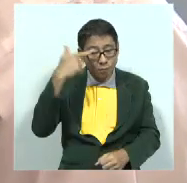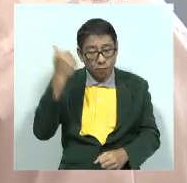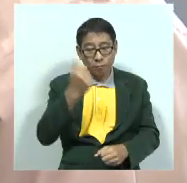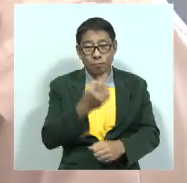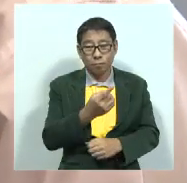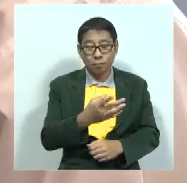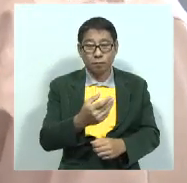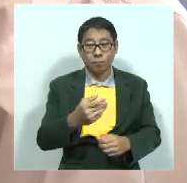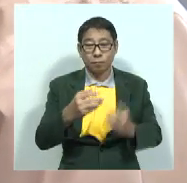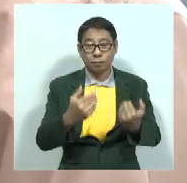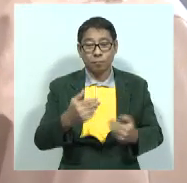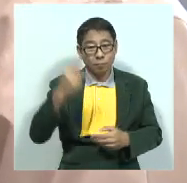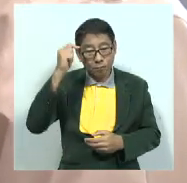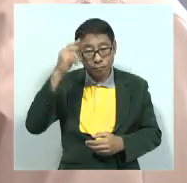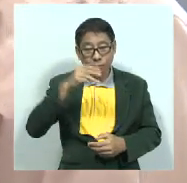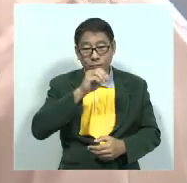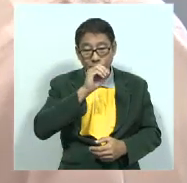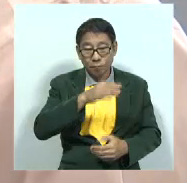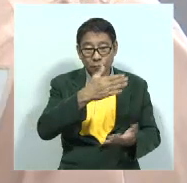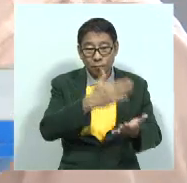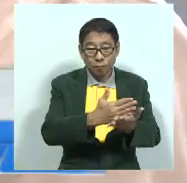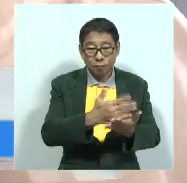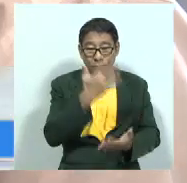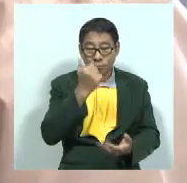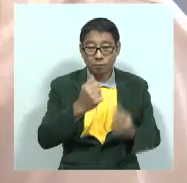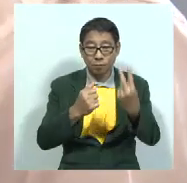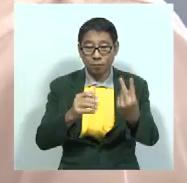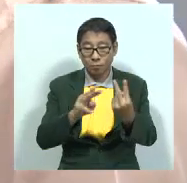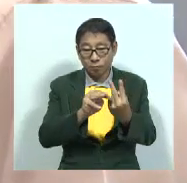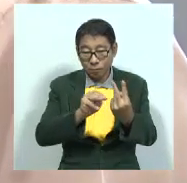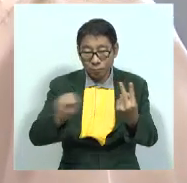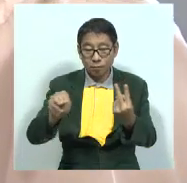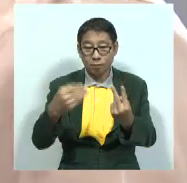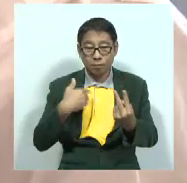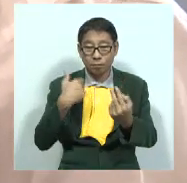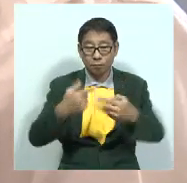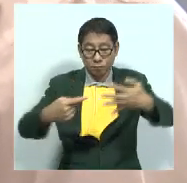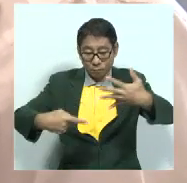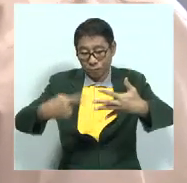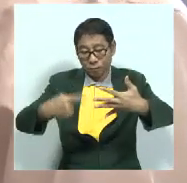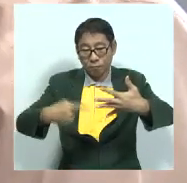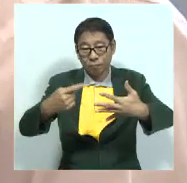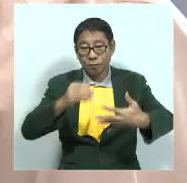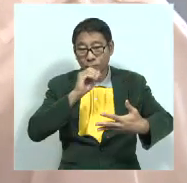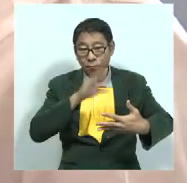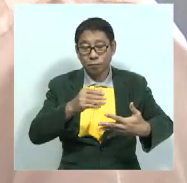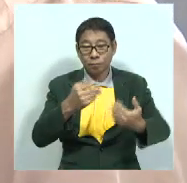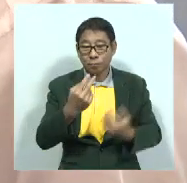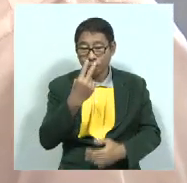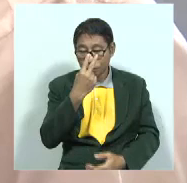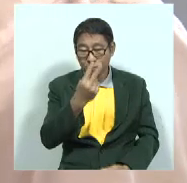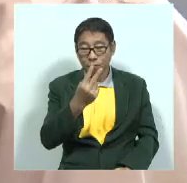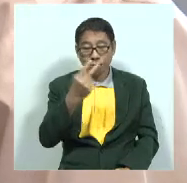คสคุณธนาธรได้สั่งเพราะอะไร มันไม่ใช่เรื่องสองมาตรฐานเขามีเกณฑ์ของเขาแล้ววันนั้นแฟร์มากเขาบอกเกณฑ์ให้รู้เลย